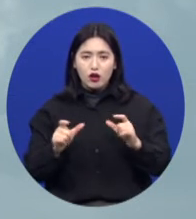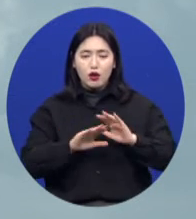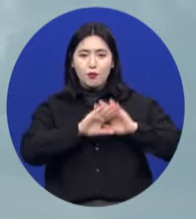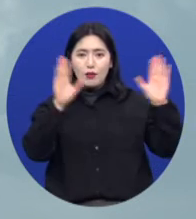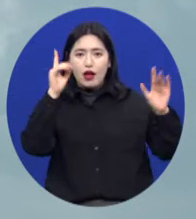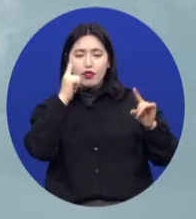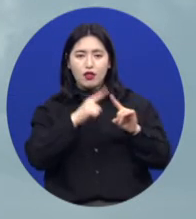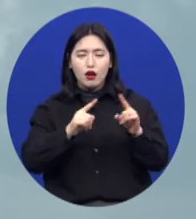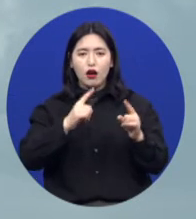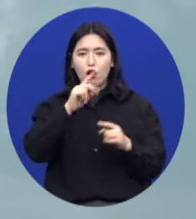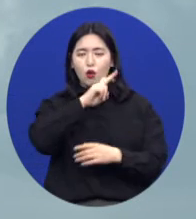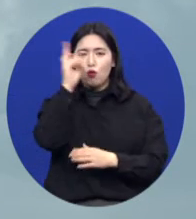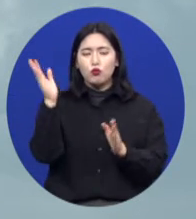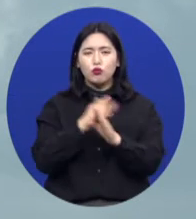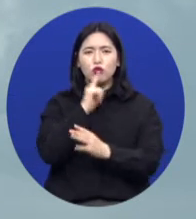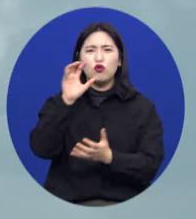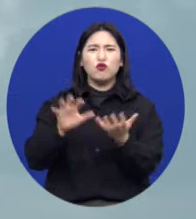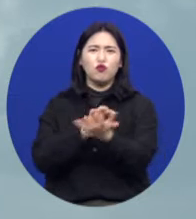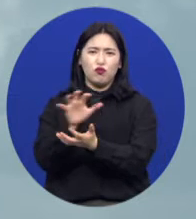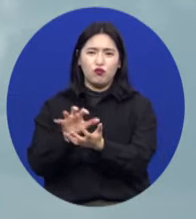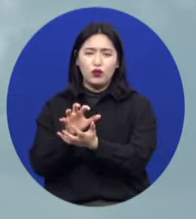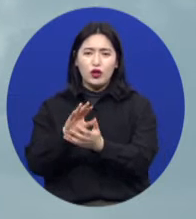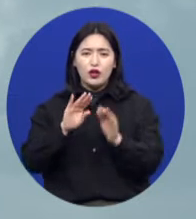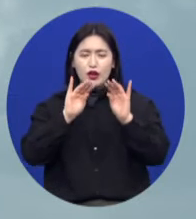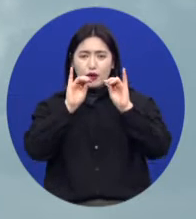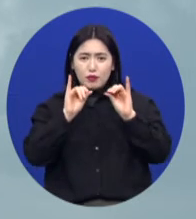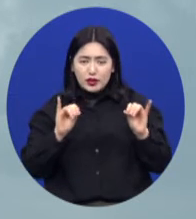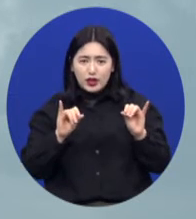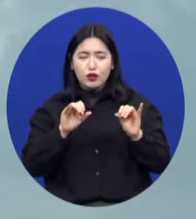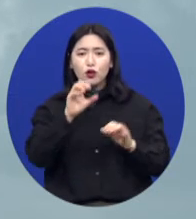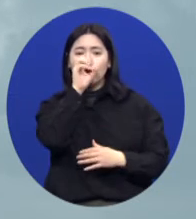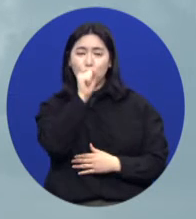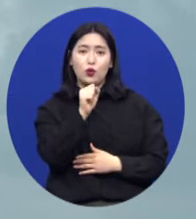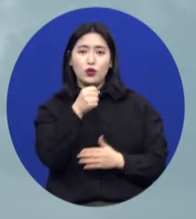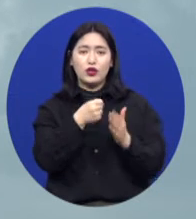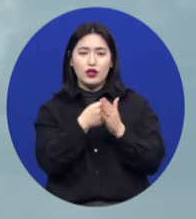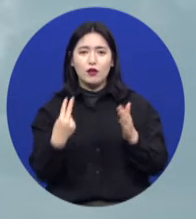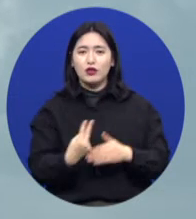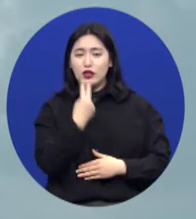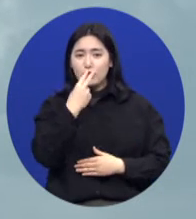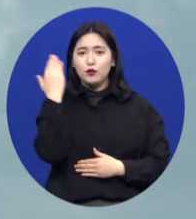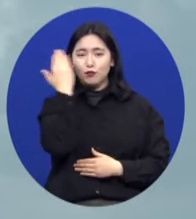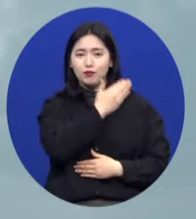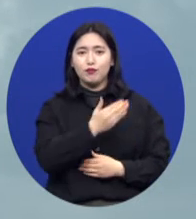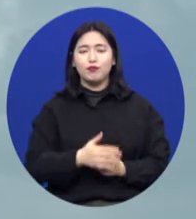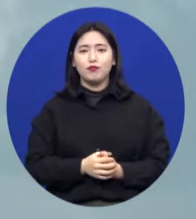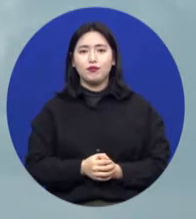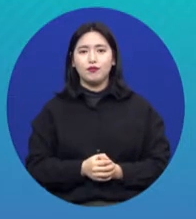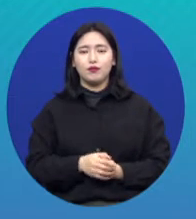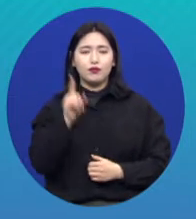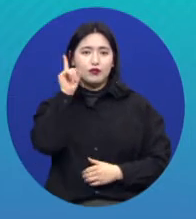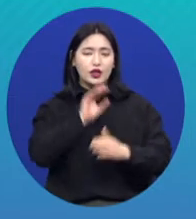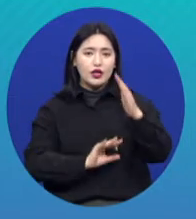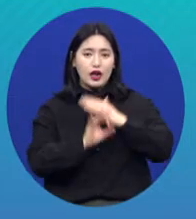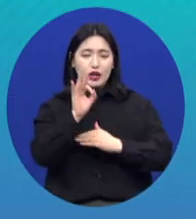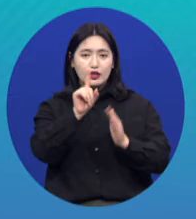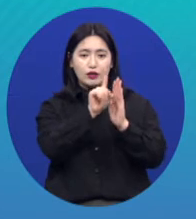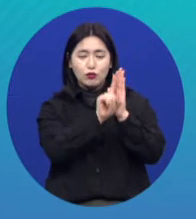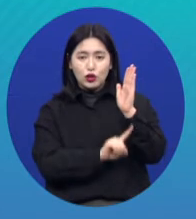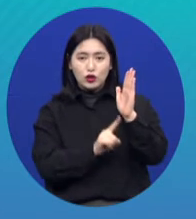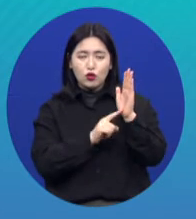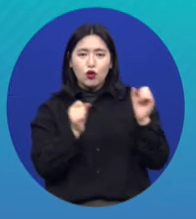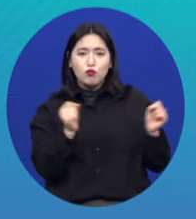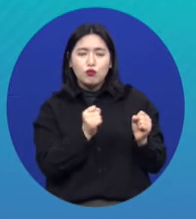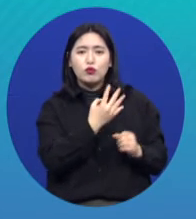지역에서 막다가 오후부터 구름이 많이 끼겠습니다 제주도에 미세먼지 농도는 좋은 수준으로 공기질도 양호하겠습니다 내일 아침